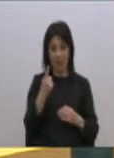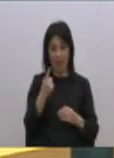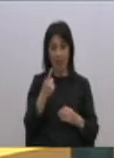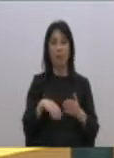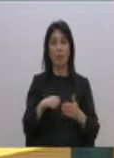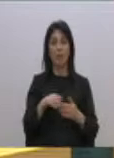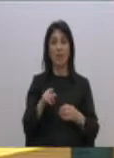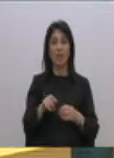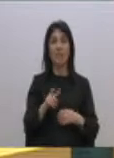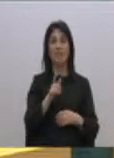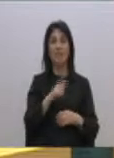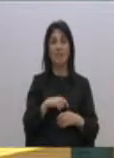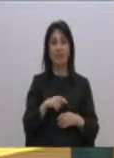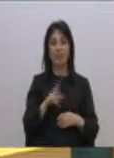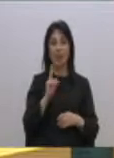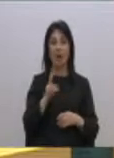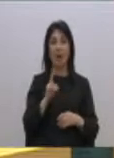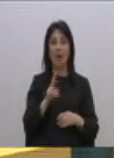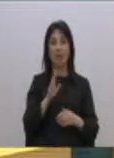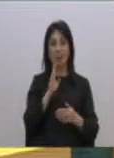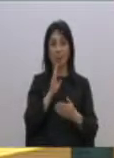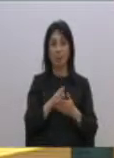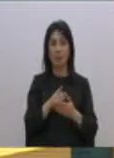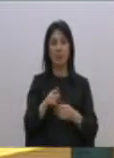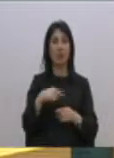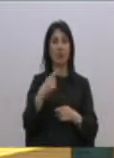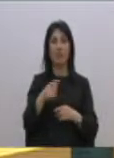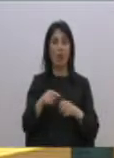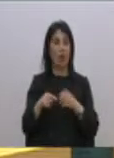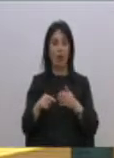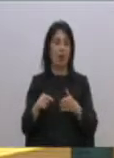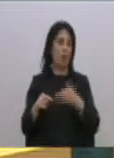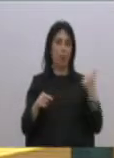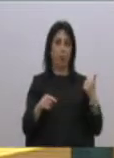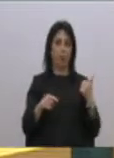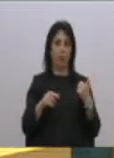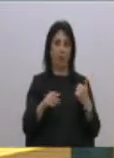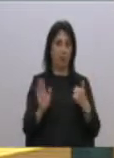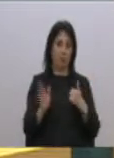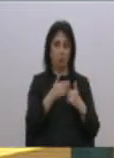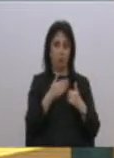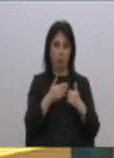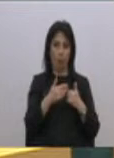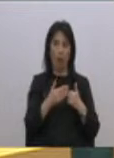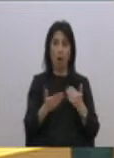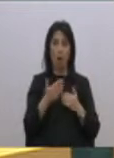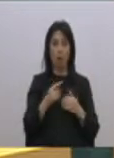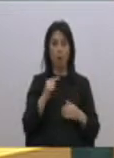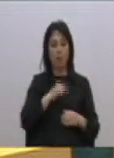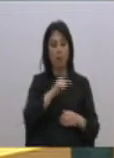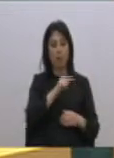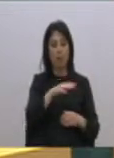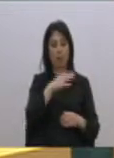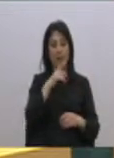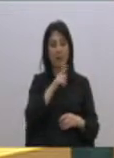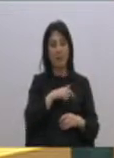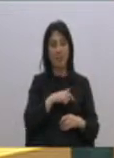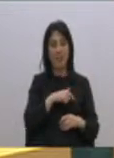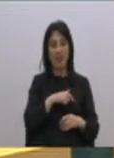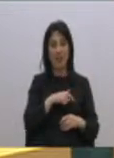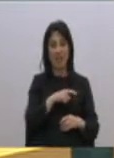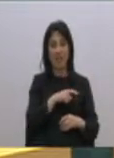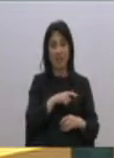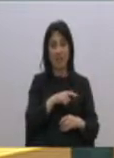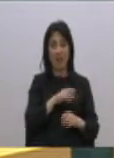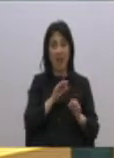tagadat scotileba gauri, am candidat ismimar, ce m-am procedurat și monatileba svegar mideps, magram tu sapčos beurmat erma gamoichina,